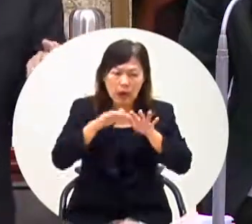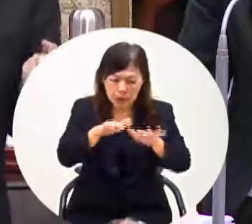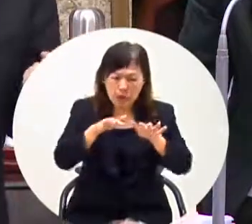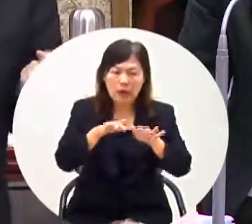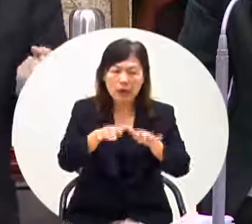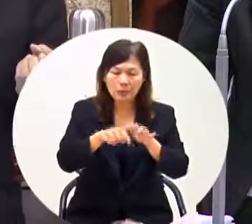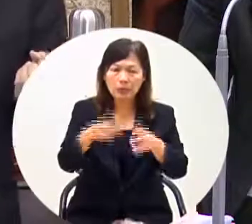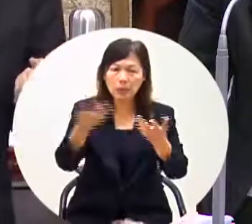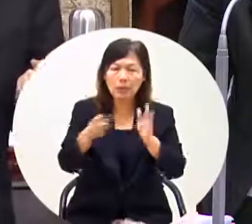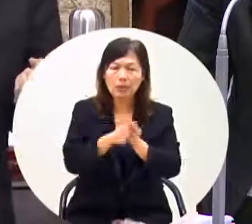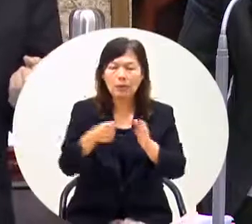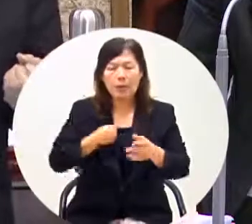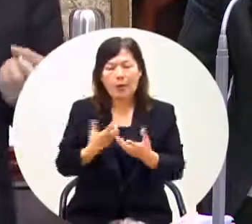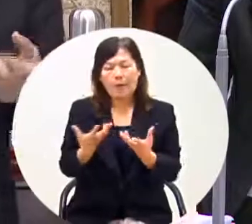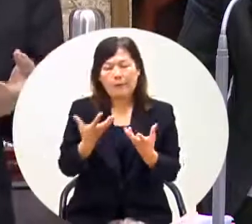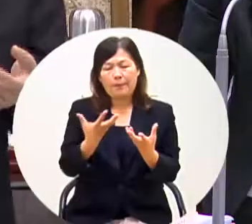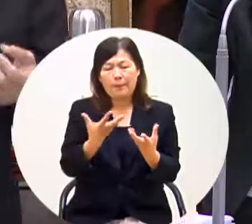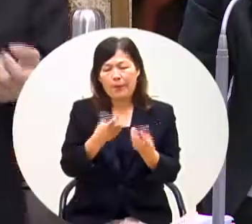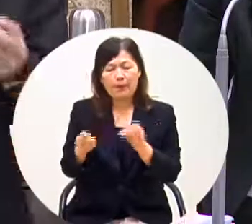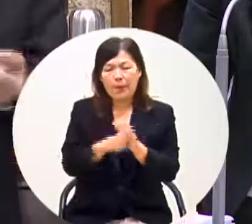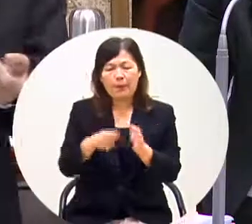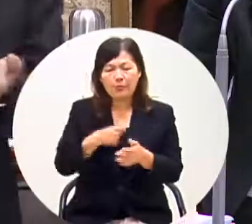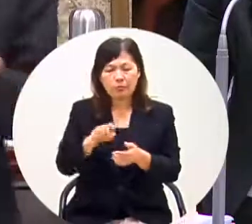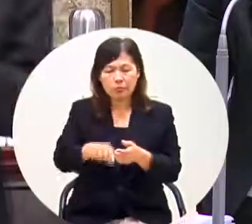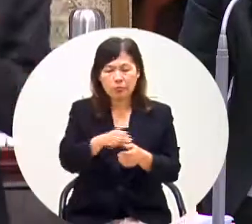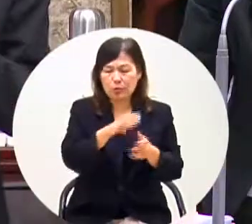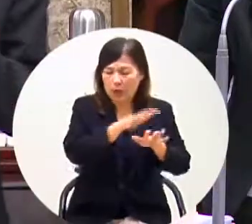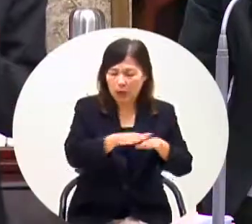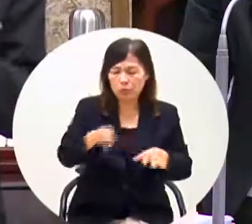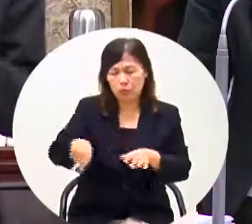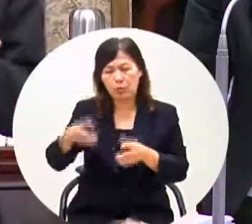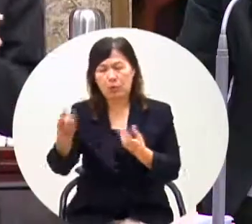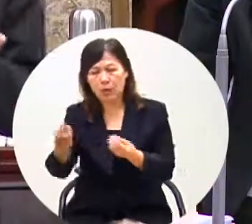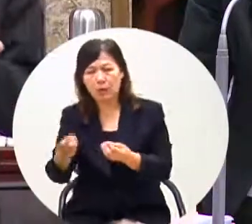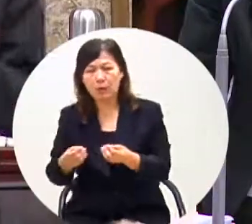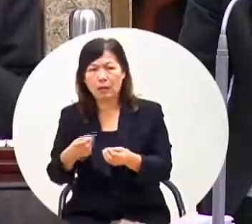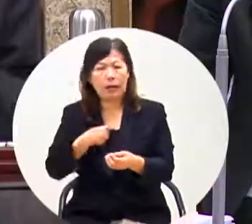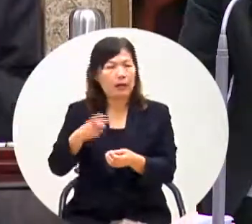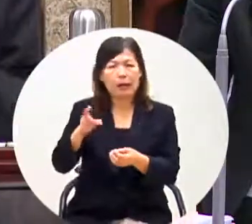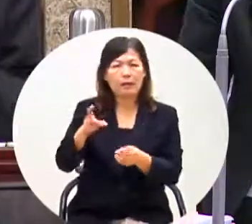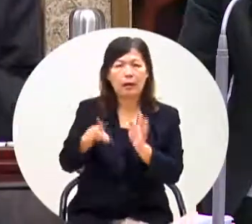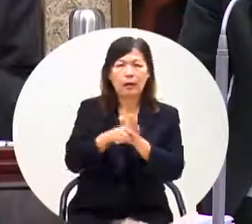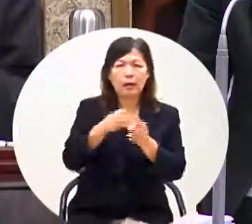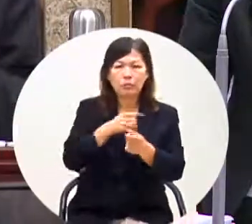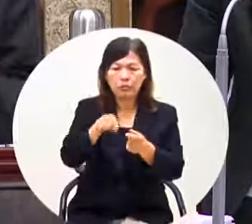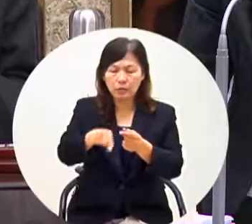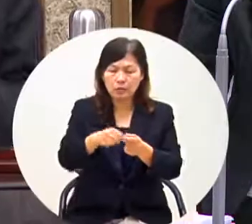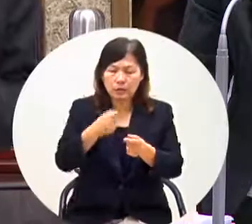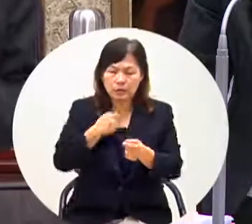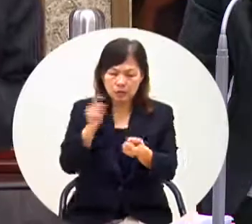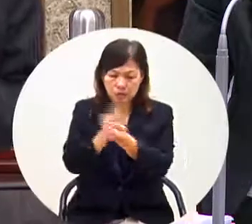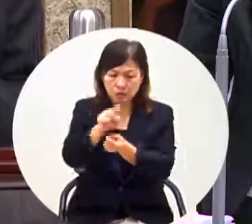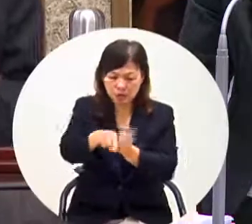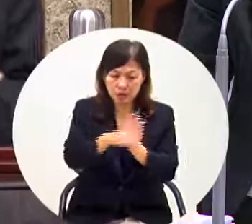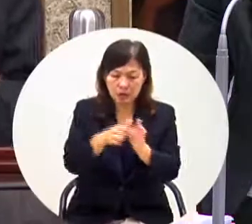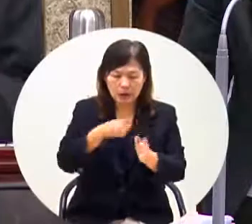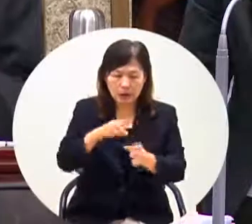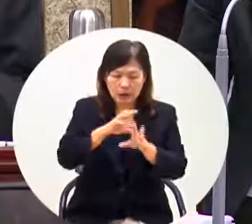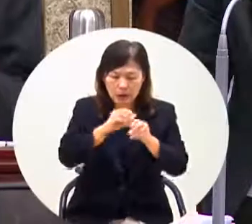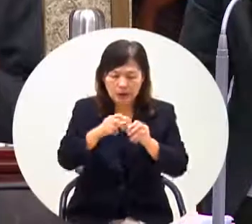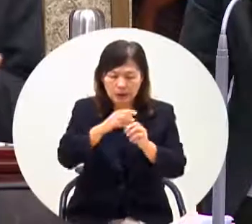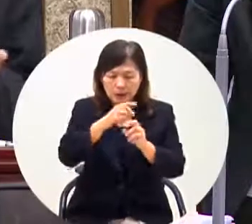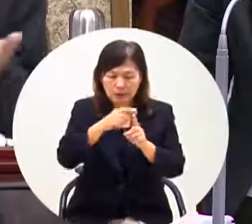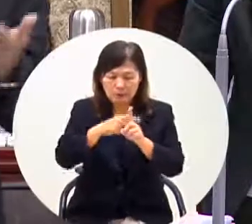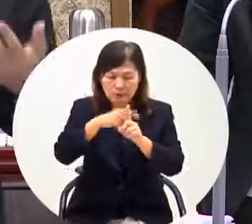讲这一定安全，这一定无安全啊。但是咱既然知影迄带也属于地质敏感的所在，咱必须要有所规